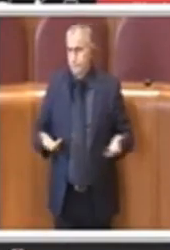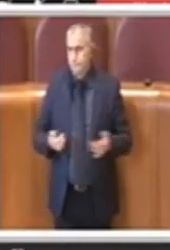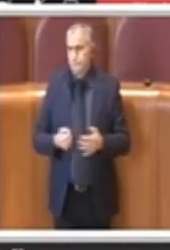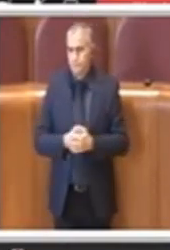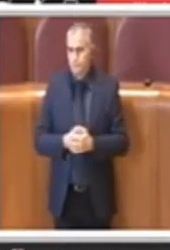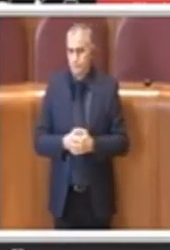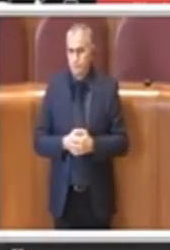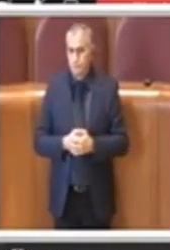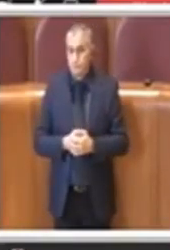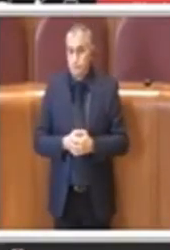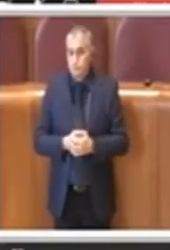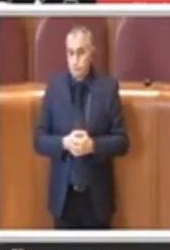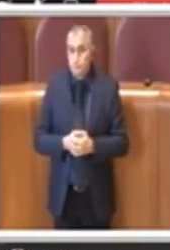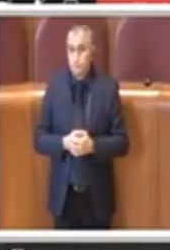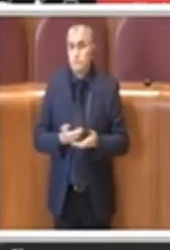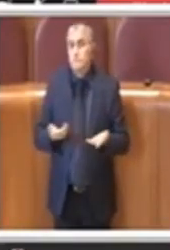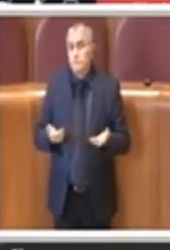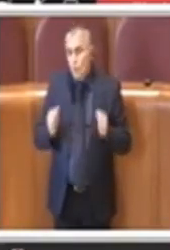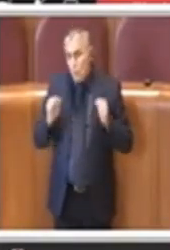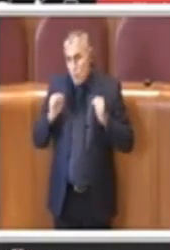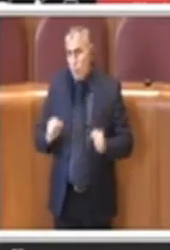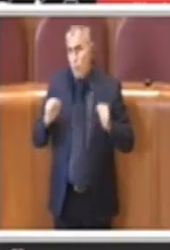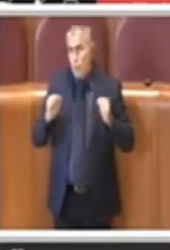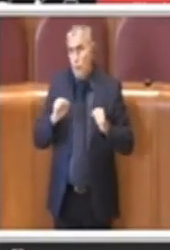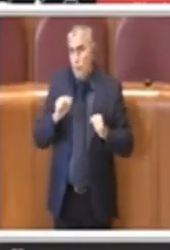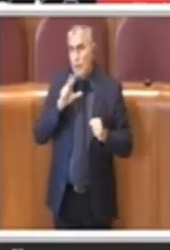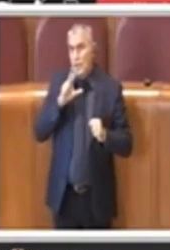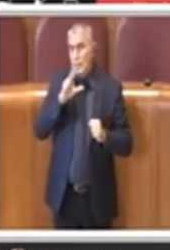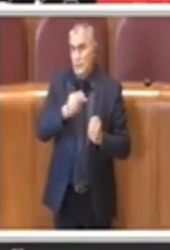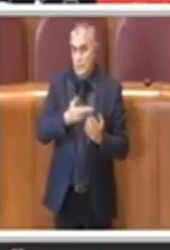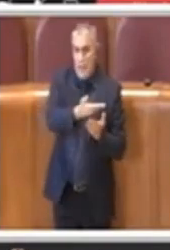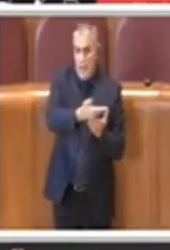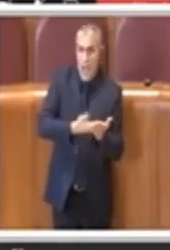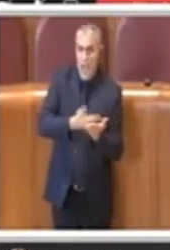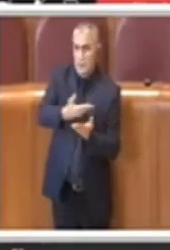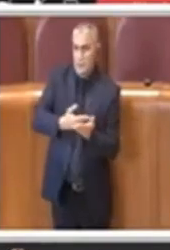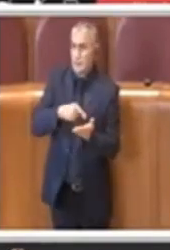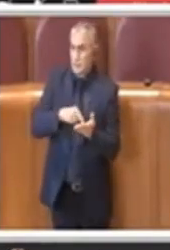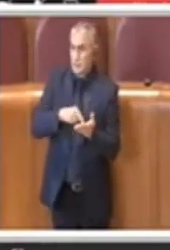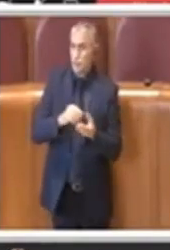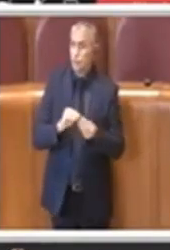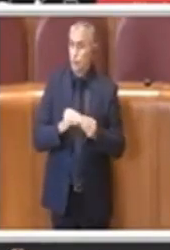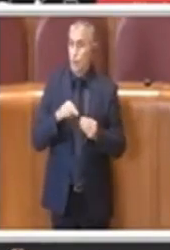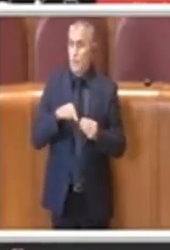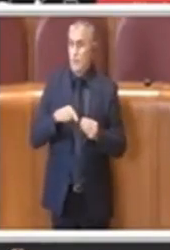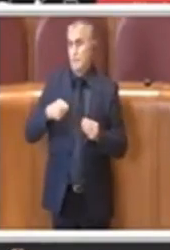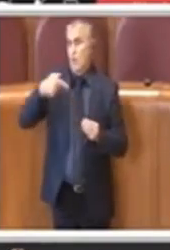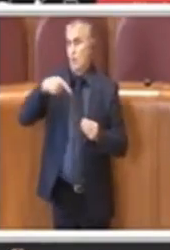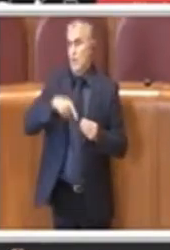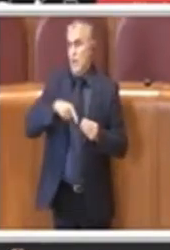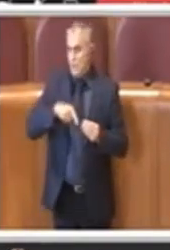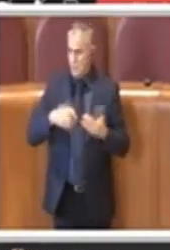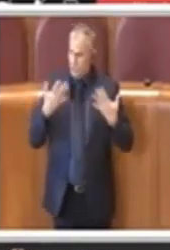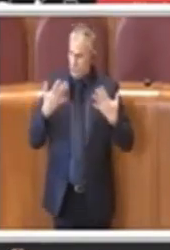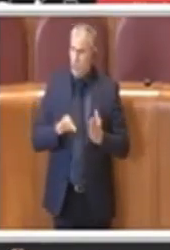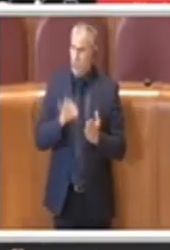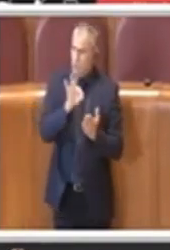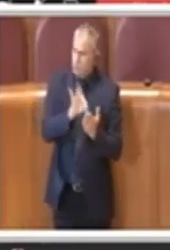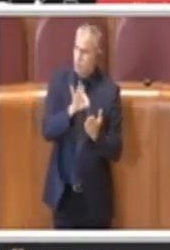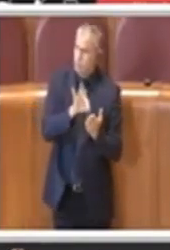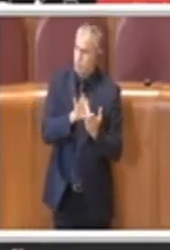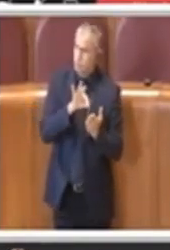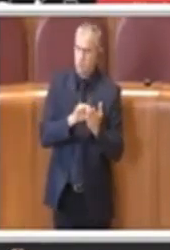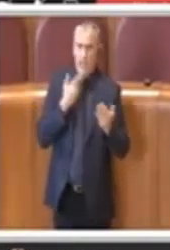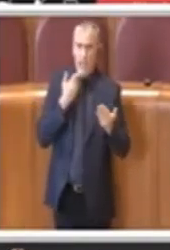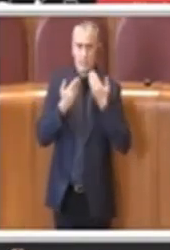Quello appunto che potete osservare, che ci sono agli atti degli strumenti importanti, degli indirizzi che comunque sono stati dati da questa